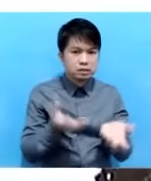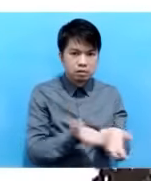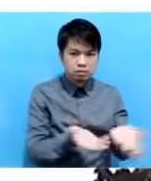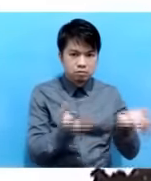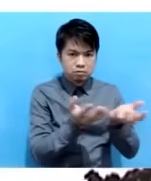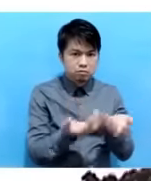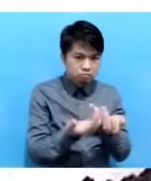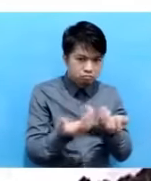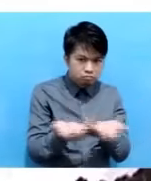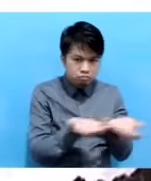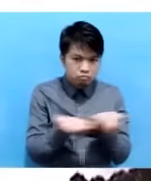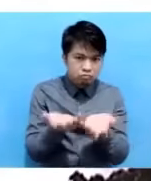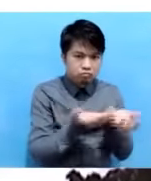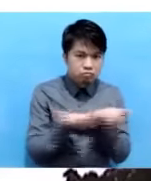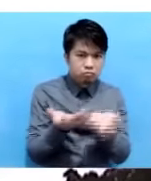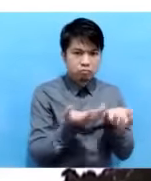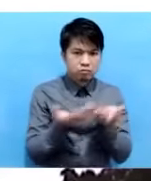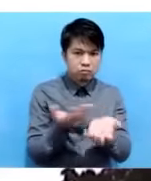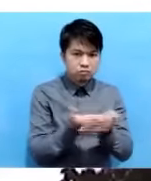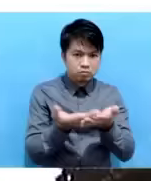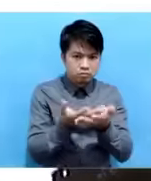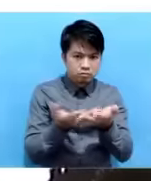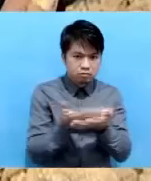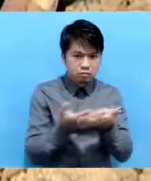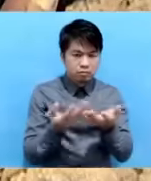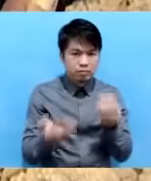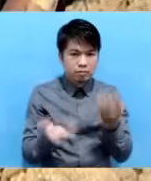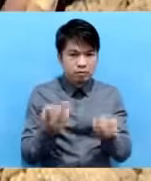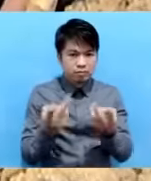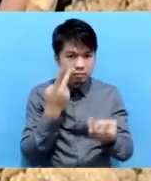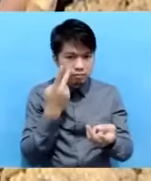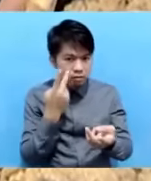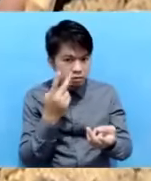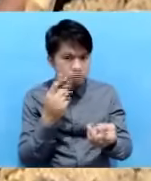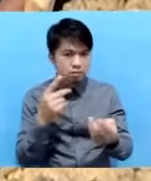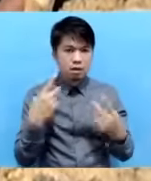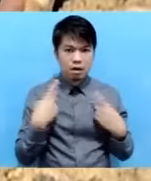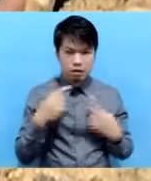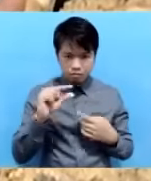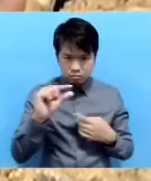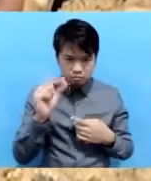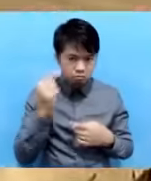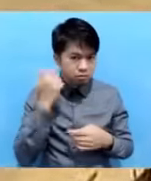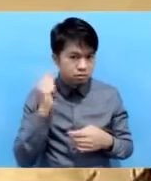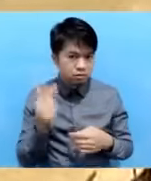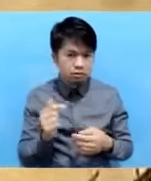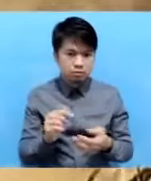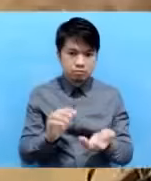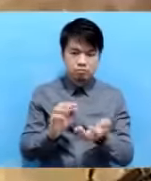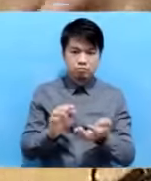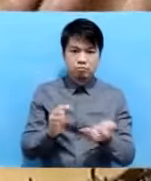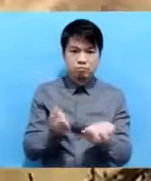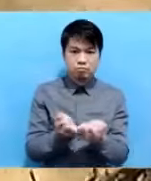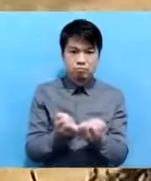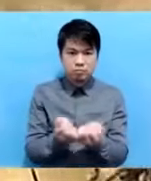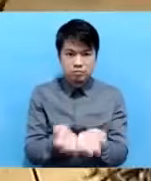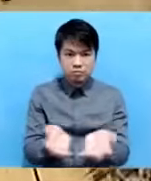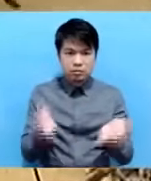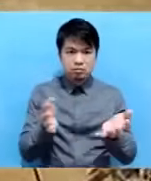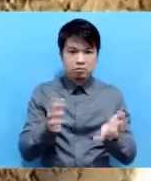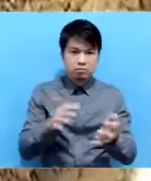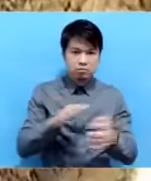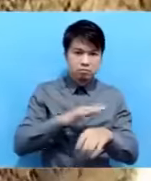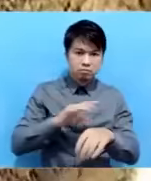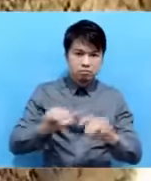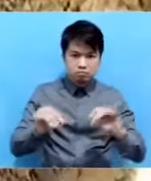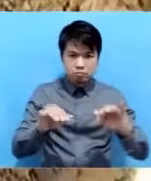sa buhangin at baka sakaling may makasamang ginto. Kailangan ding sipa-sipain ang lupa para maging pino at para mas